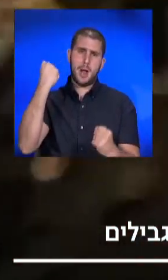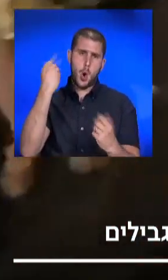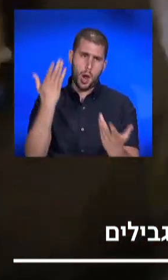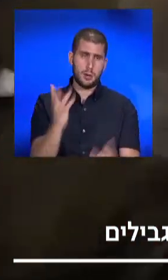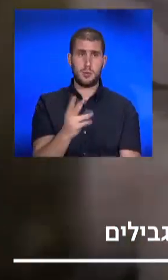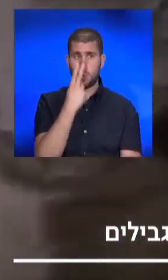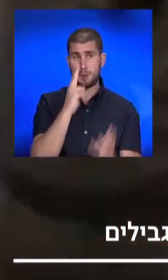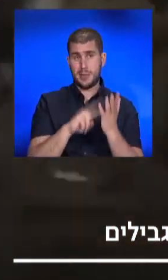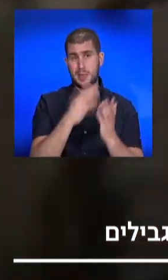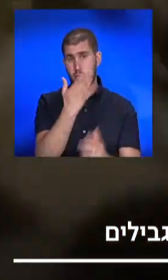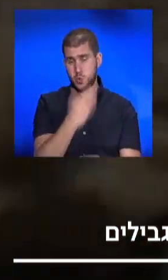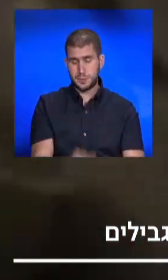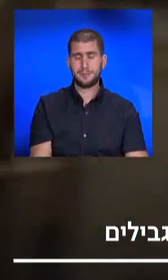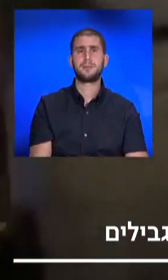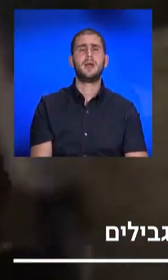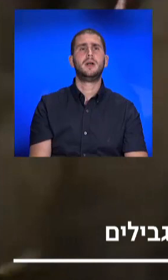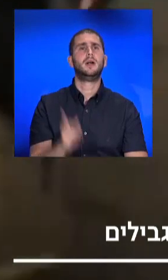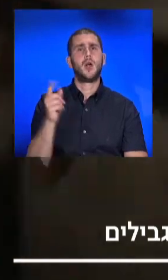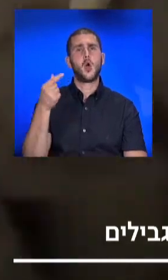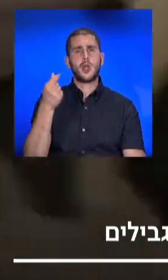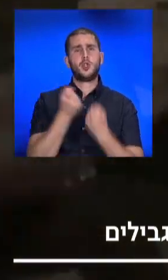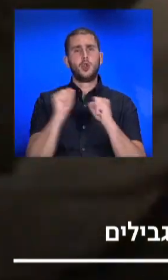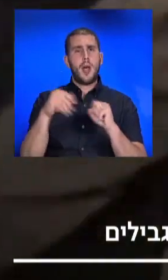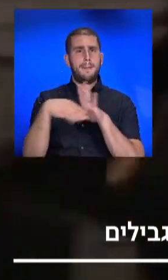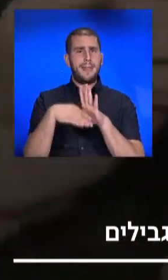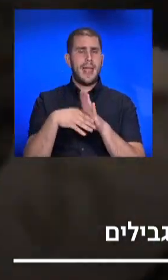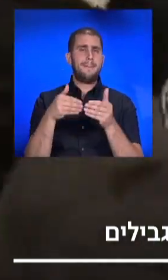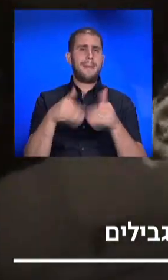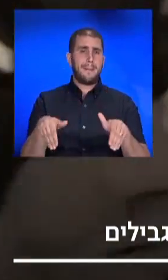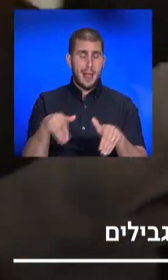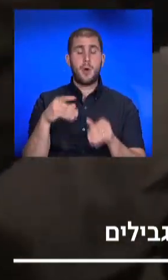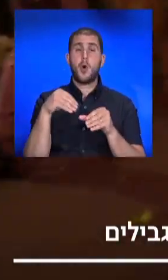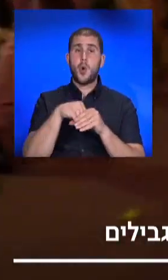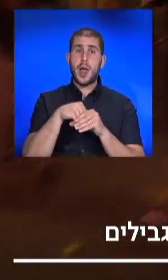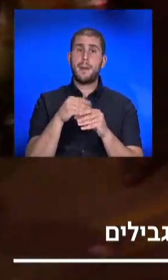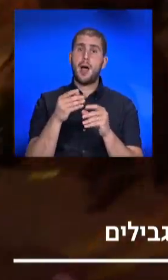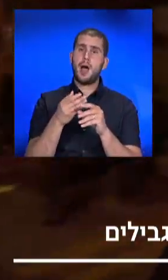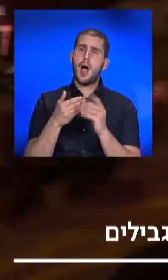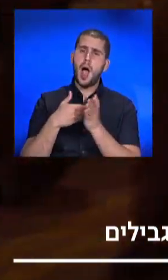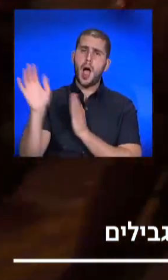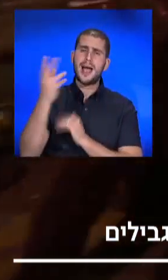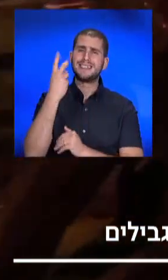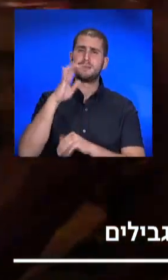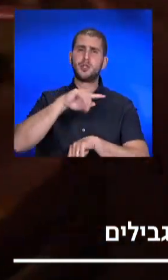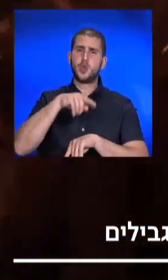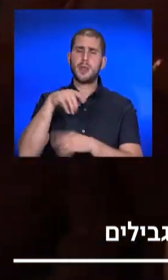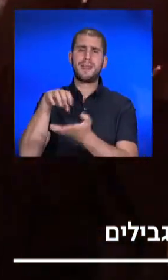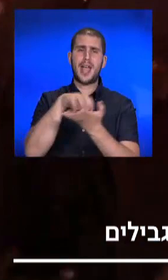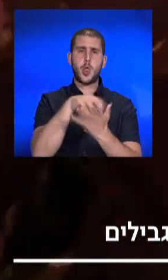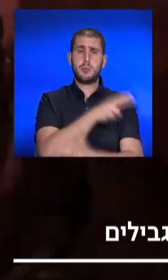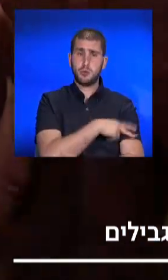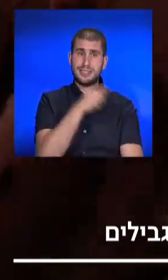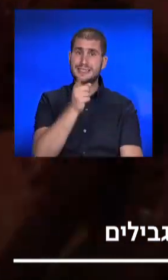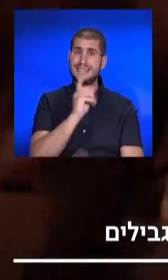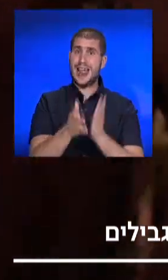רואים לפניכם. גואטה שוחרר בתנאים מגבילים, שכוללים הרחקה ל-24 שעות מתחנות משטרה. אבל זאת לא